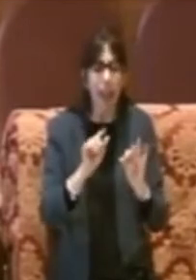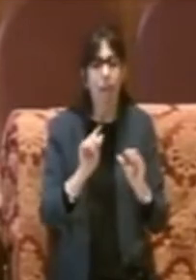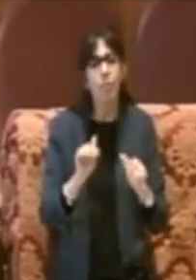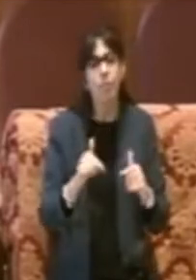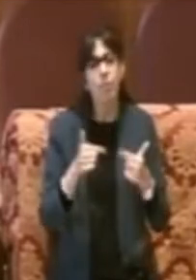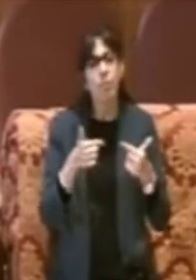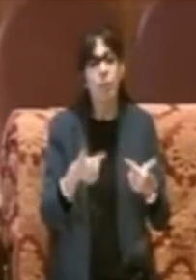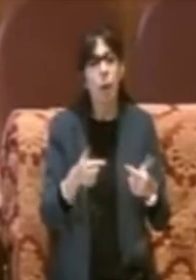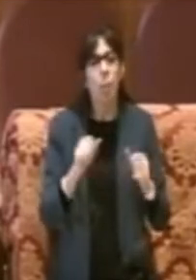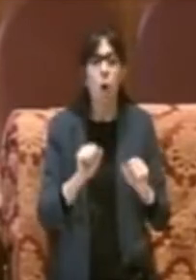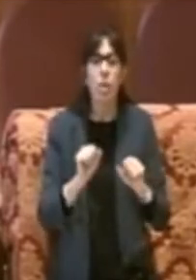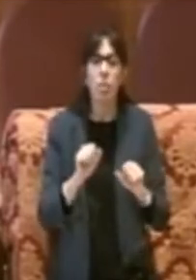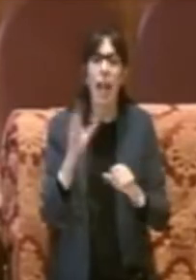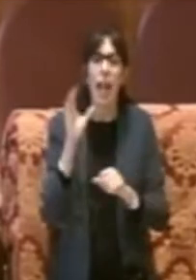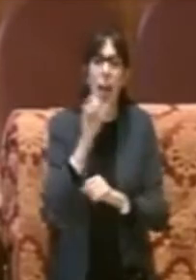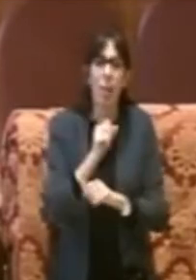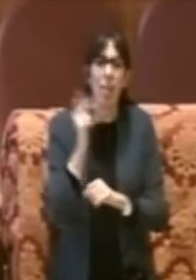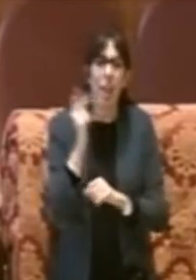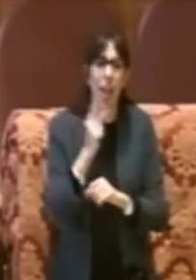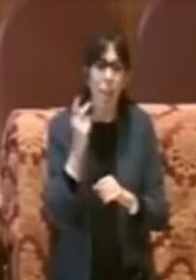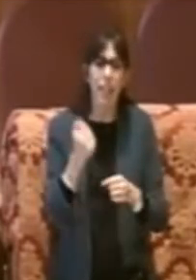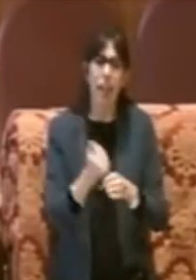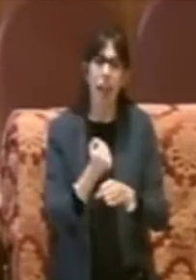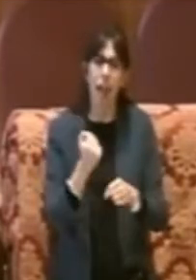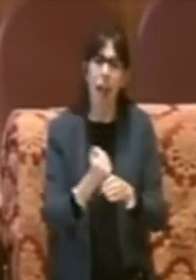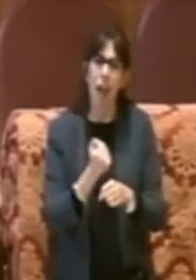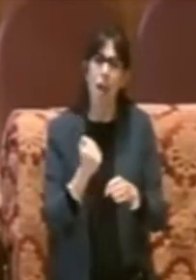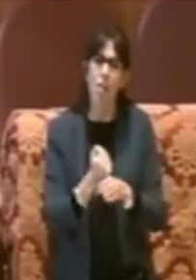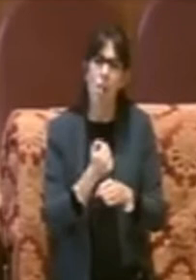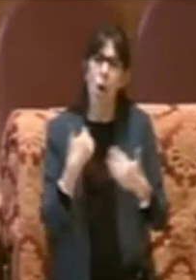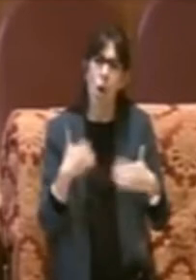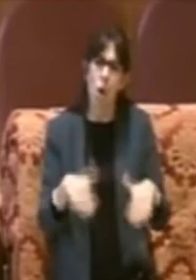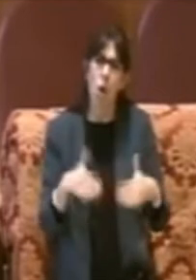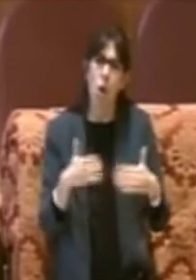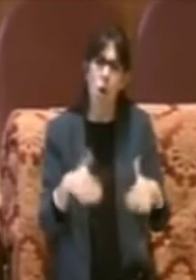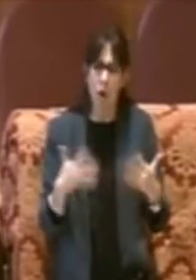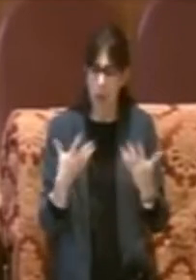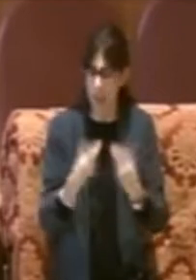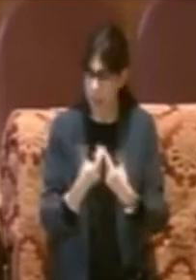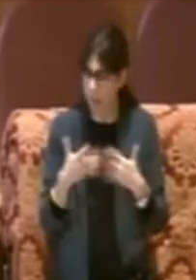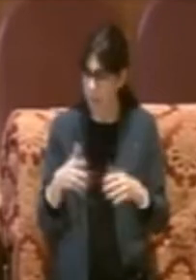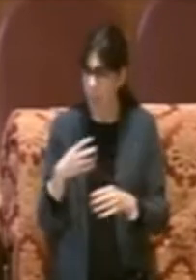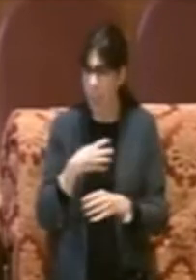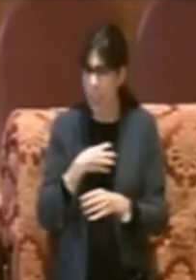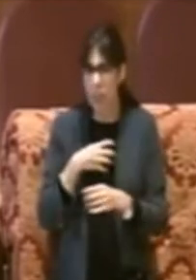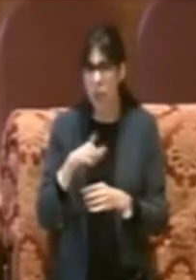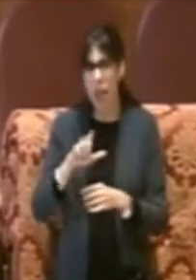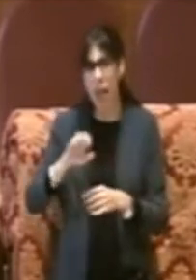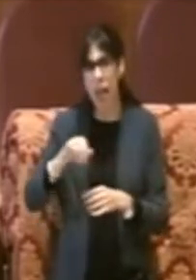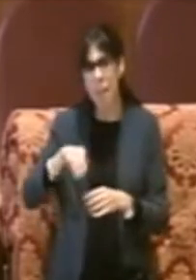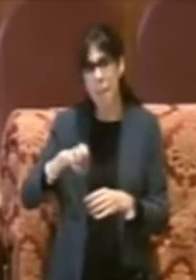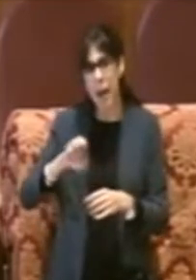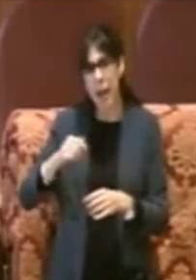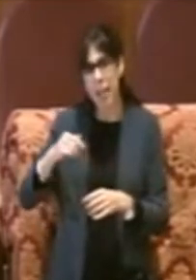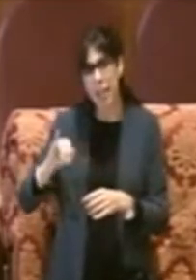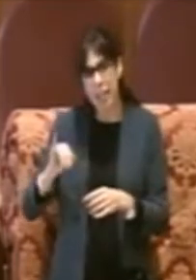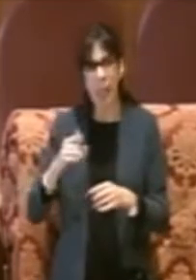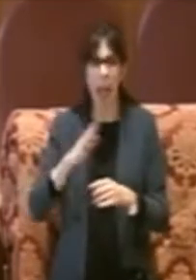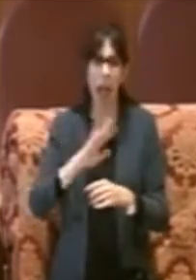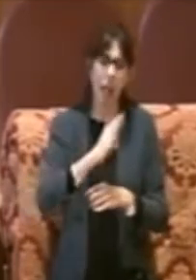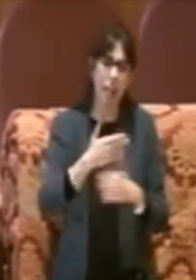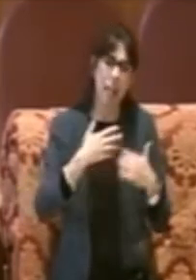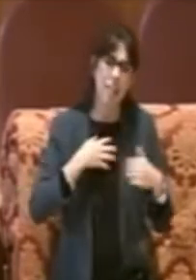capire bene il lavoro il gran lavoro che con l'assessore elemetti gli altri assessori la giunta e gli uffici è stato fatto anche